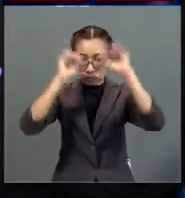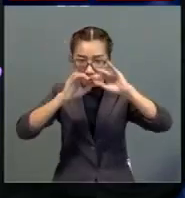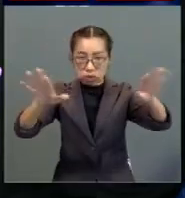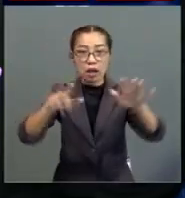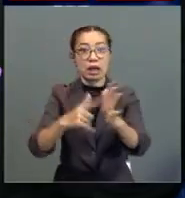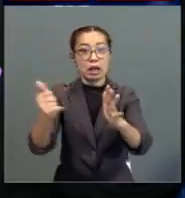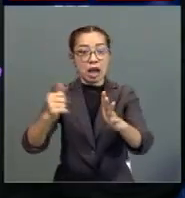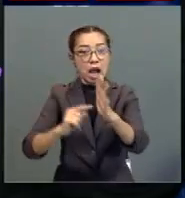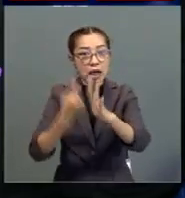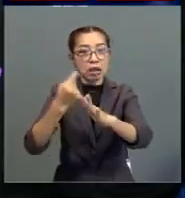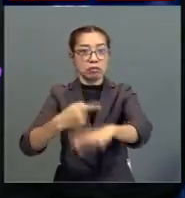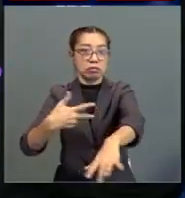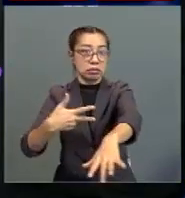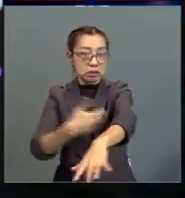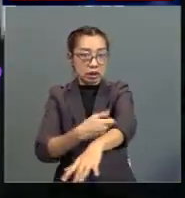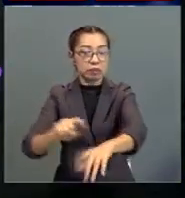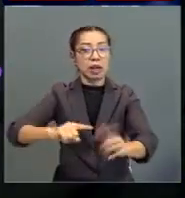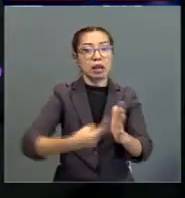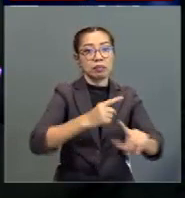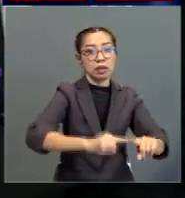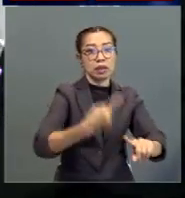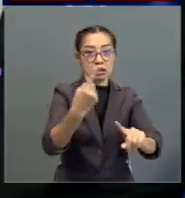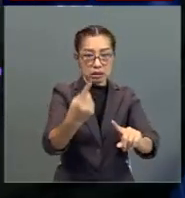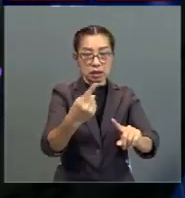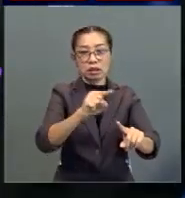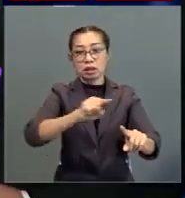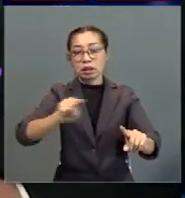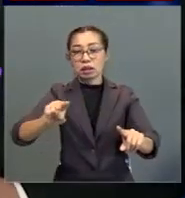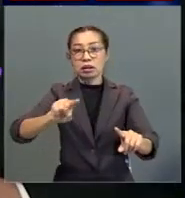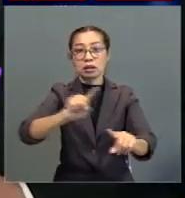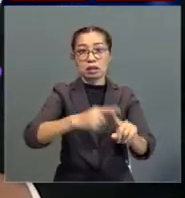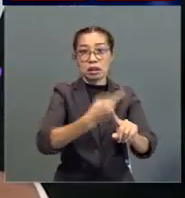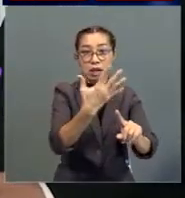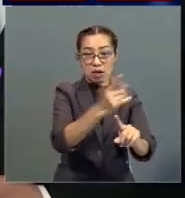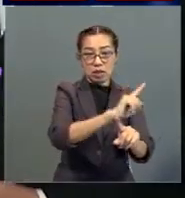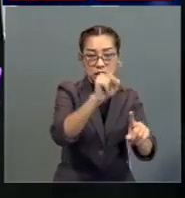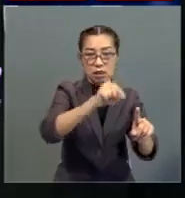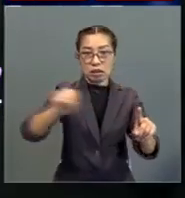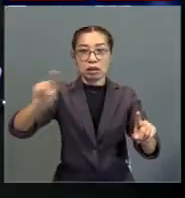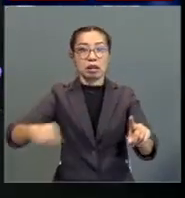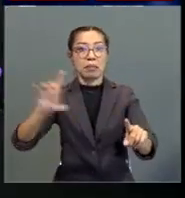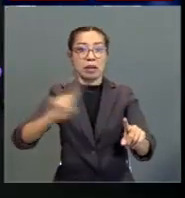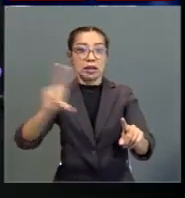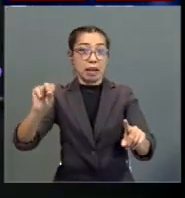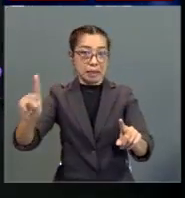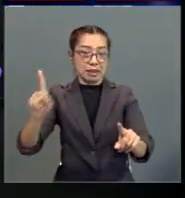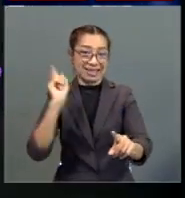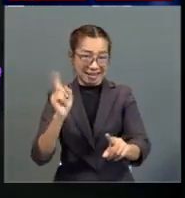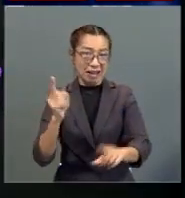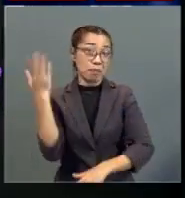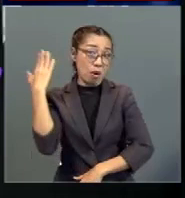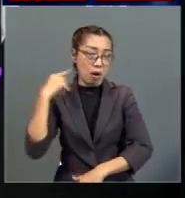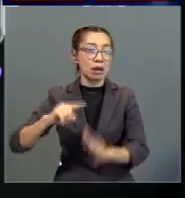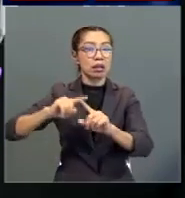ขึ้นตั้งแต่วันที่1พฤษภาคมจนถึงวันที่31สิงหาคมจากเดิมที่จะเริ่มฉีดในเดือนมิถุนายนเ